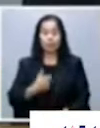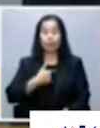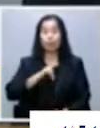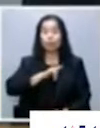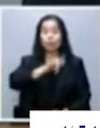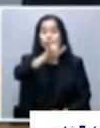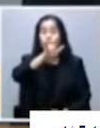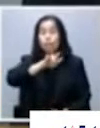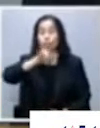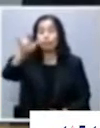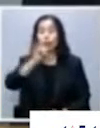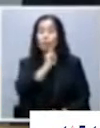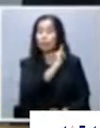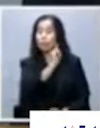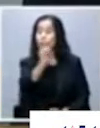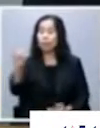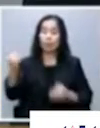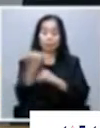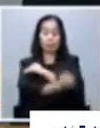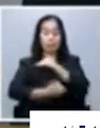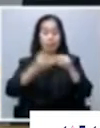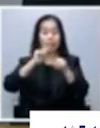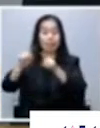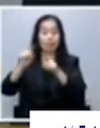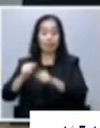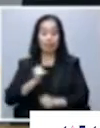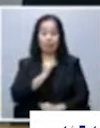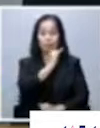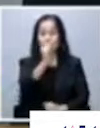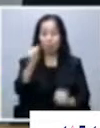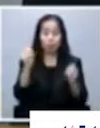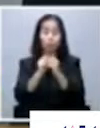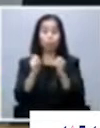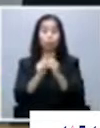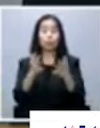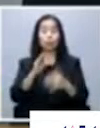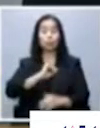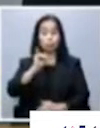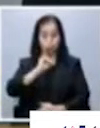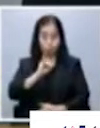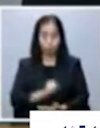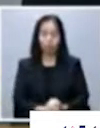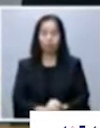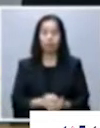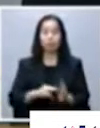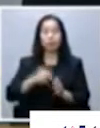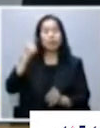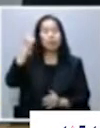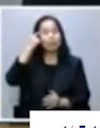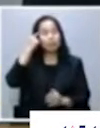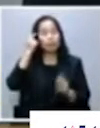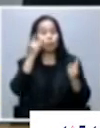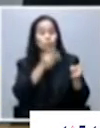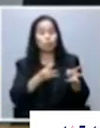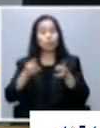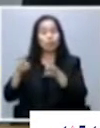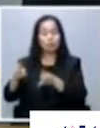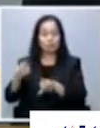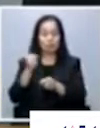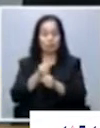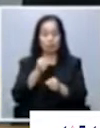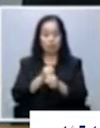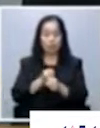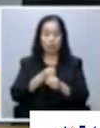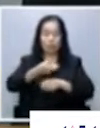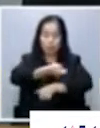ราจะไม่ไปยุ่งเกี่ยวกับเรื่องราวของประเทศเขาสิ่งต่างๆเหล่านี้เนี่ยเป็นแนวคิดแนวทางปฏิบัติในเ